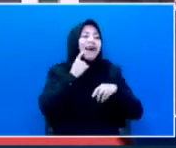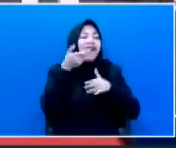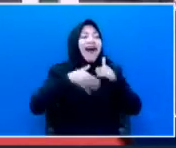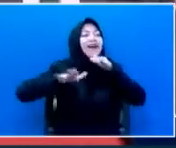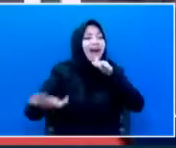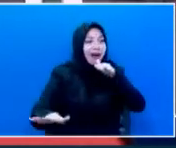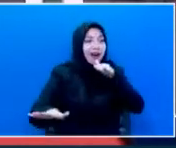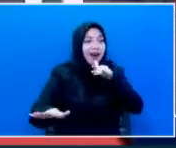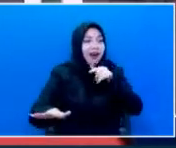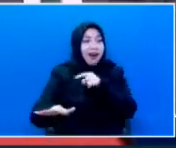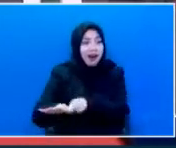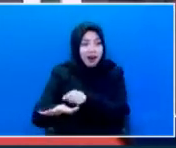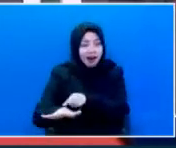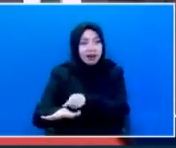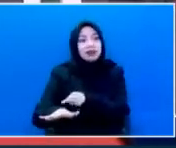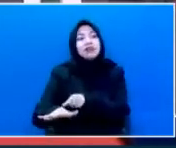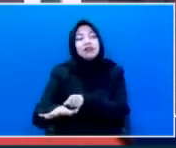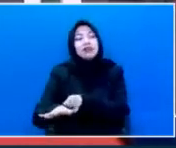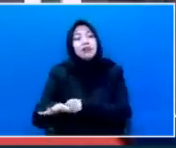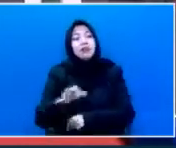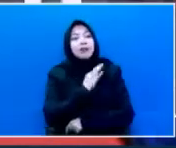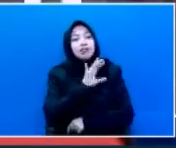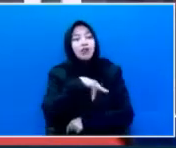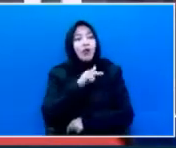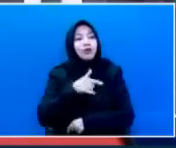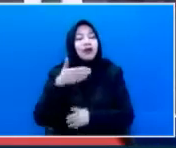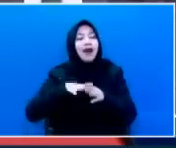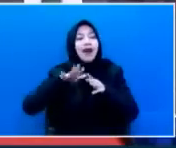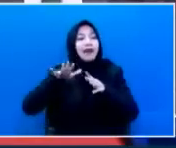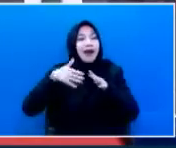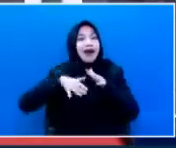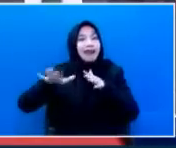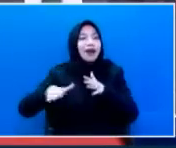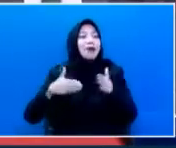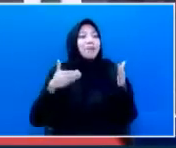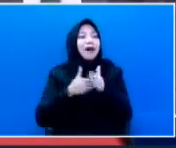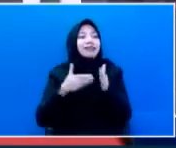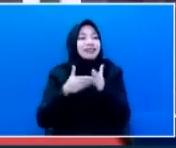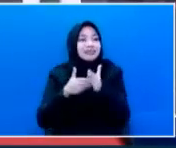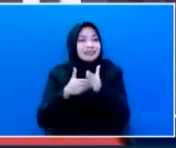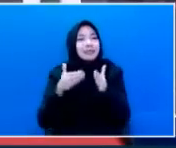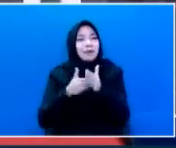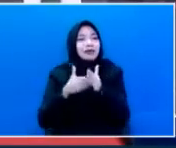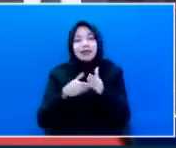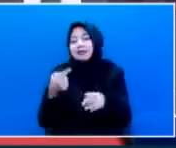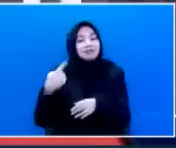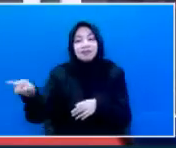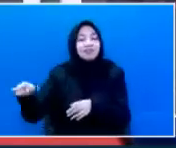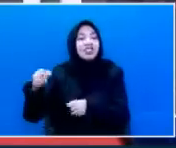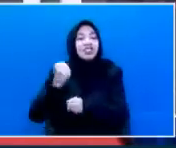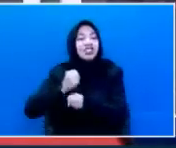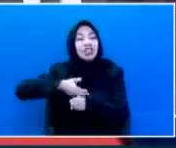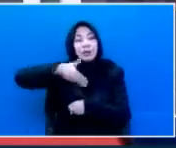sekarang Presiden Jokowi dianggap ee tanda kutip ya crossing the limit karena memperbolehkan Gibran maju